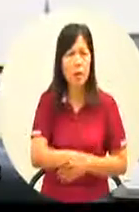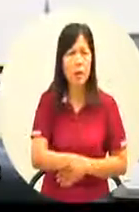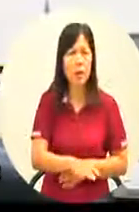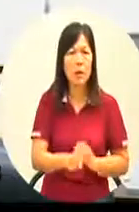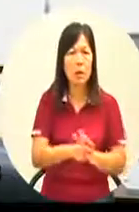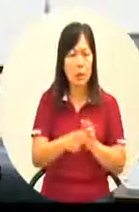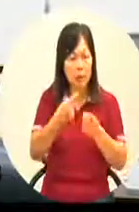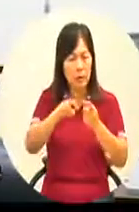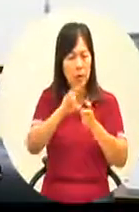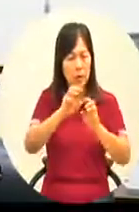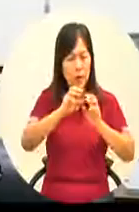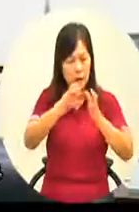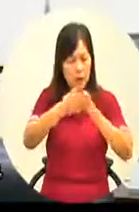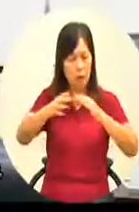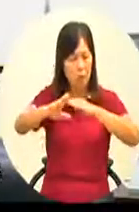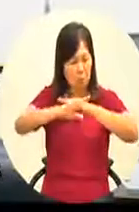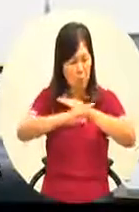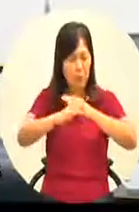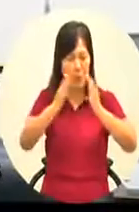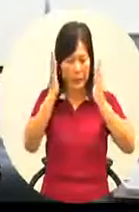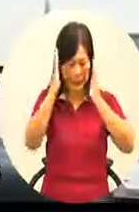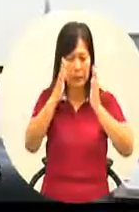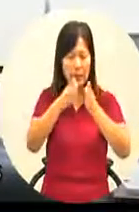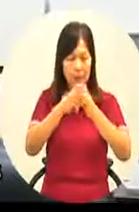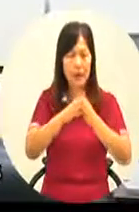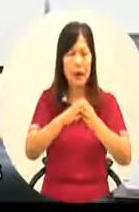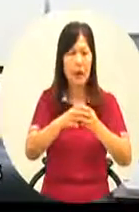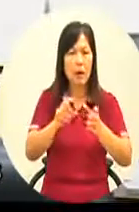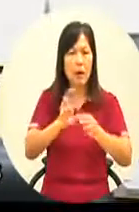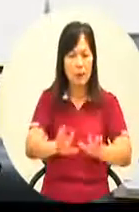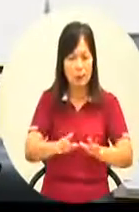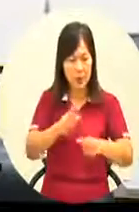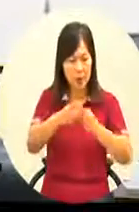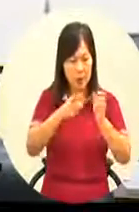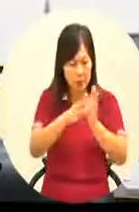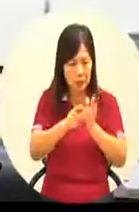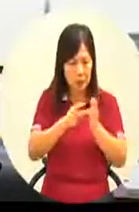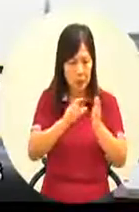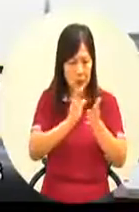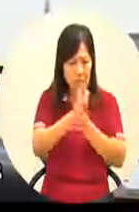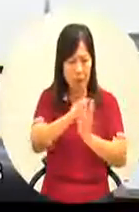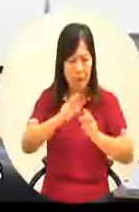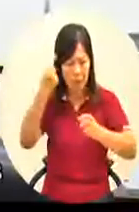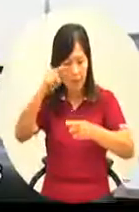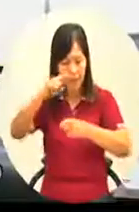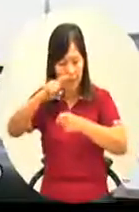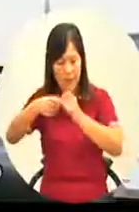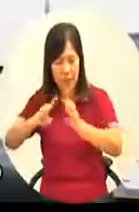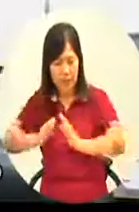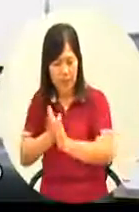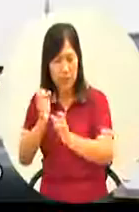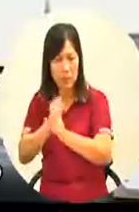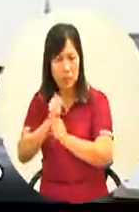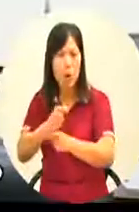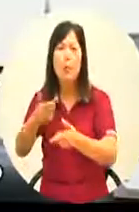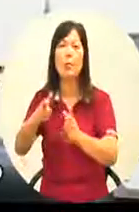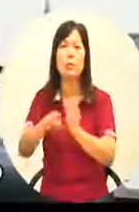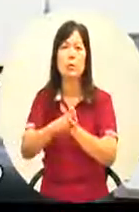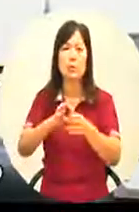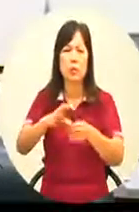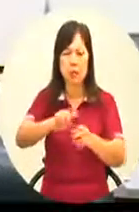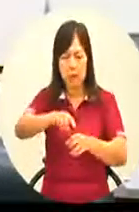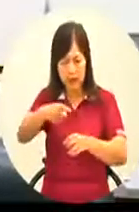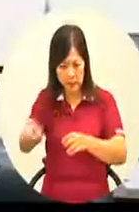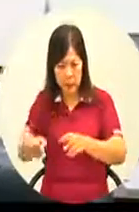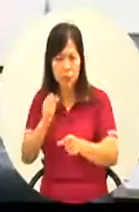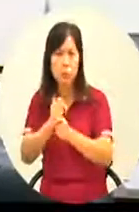讲应该要公平正义原则，你不能讲说我今年定了，明年马上实施，不好。 告功德，就下一届